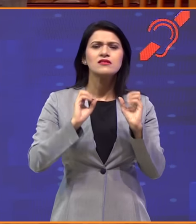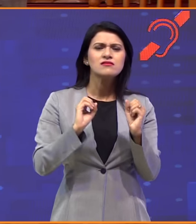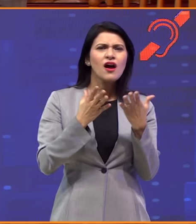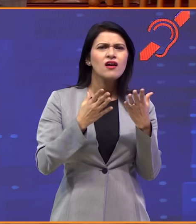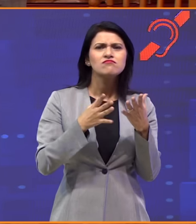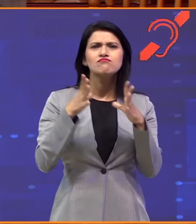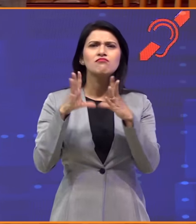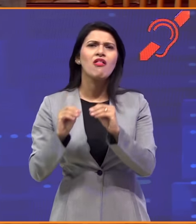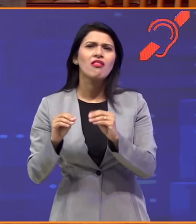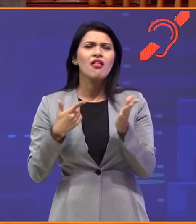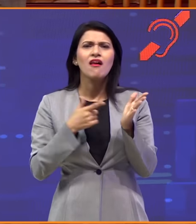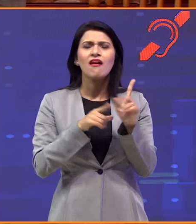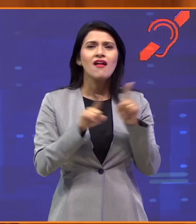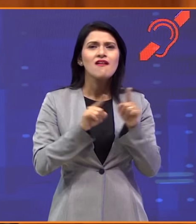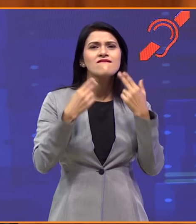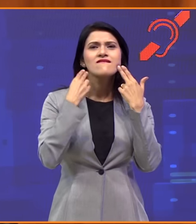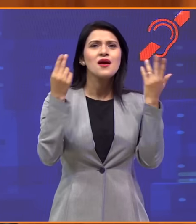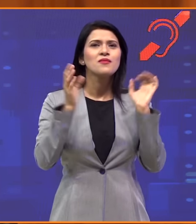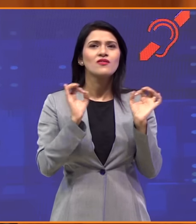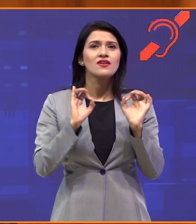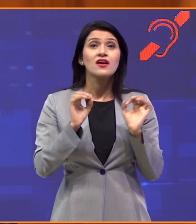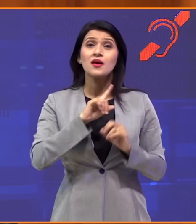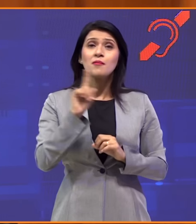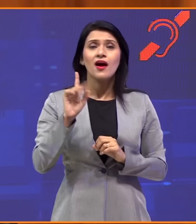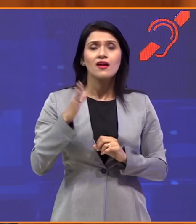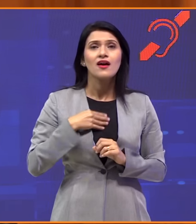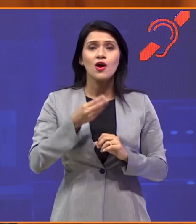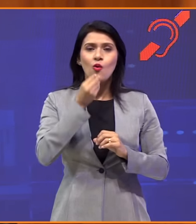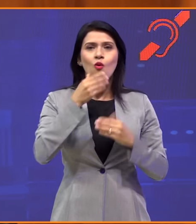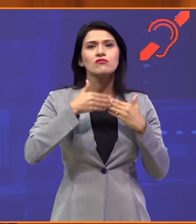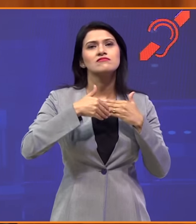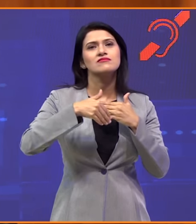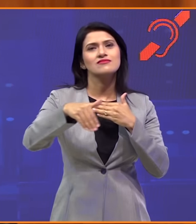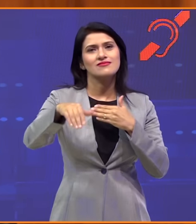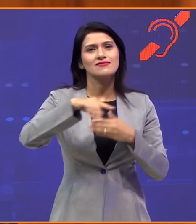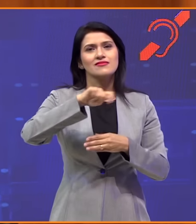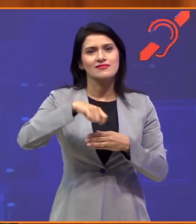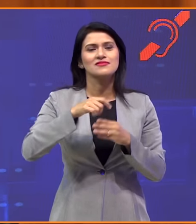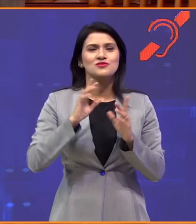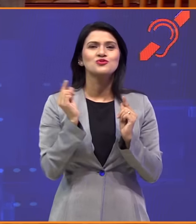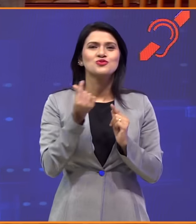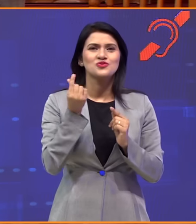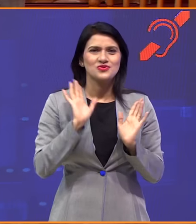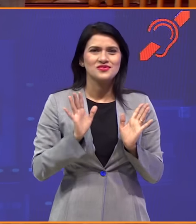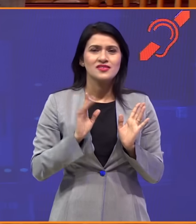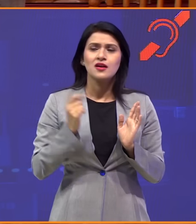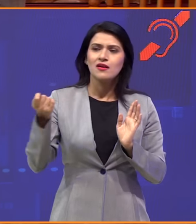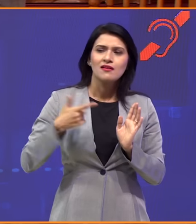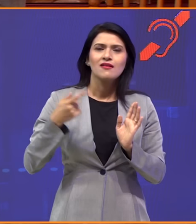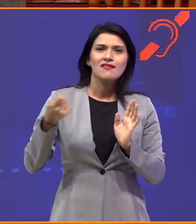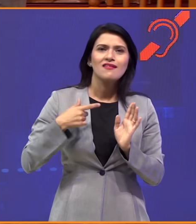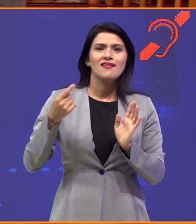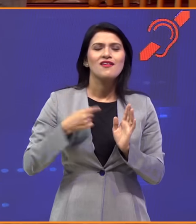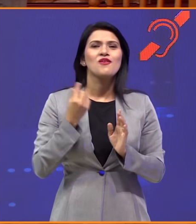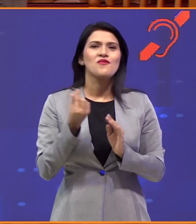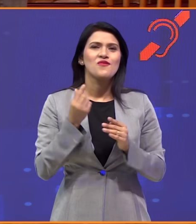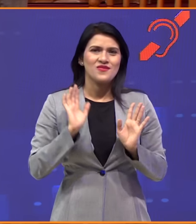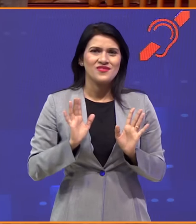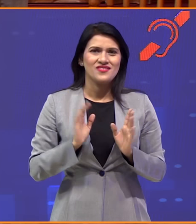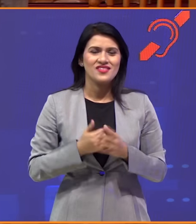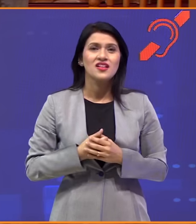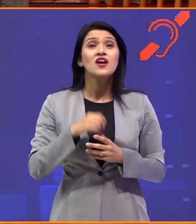गई लेकिन इससे यह हुआ कि मेरा किचन जो है वह चलता रहा तो यह जो फिल्में थी यह